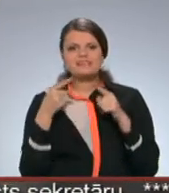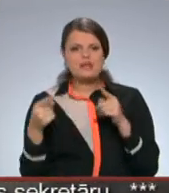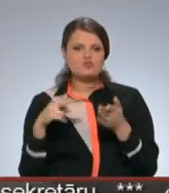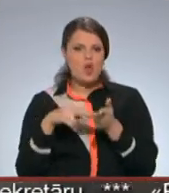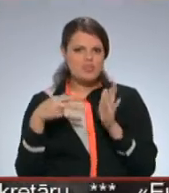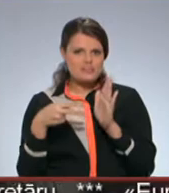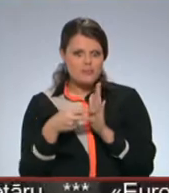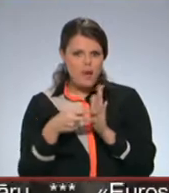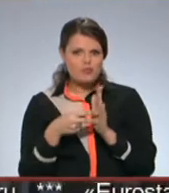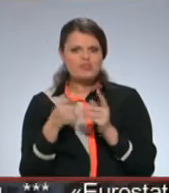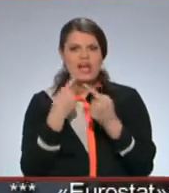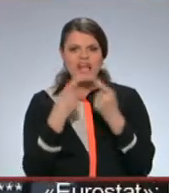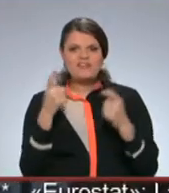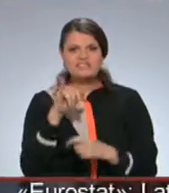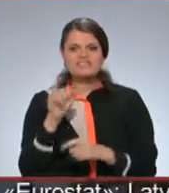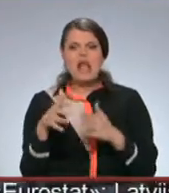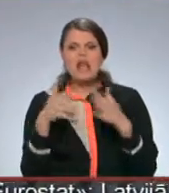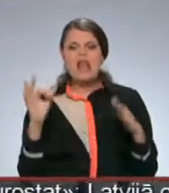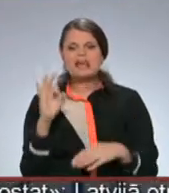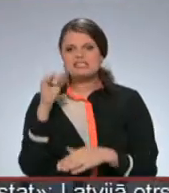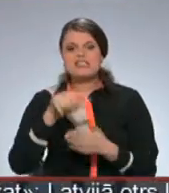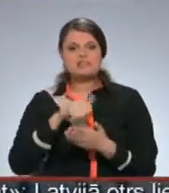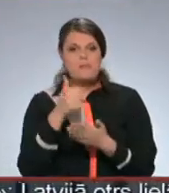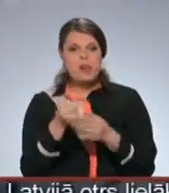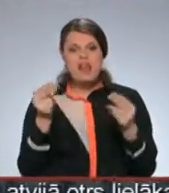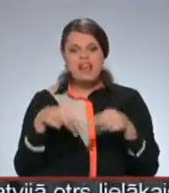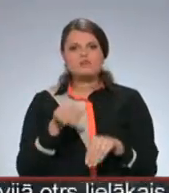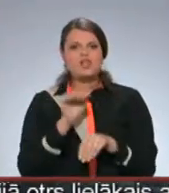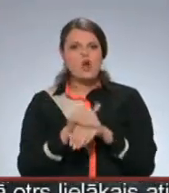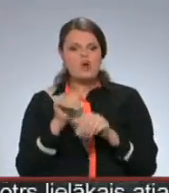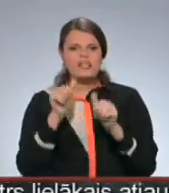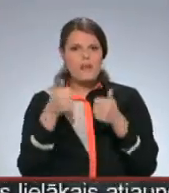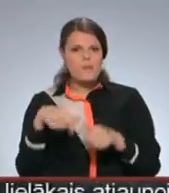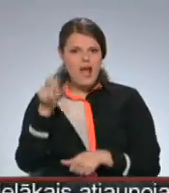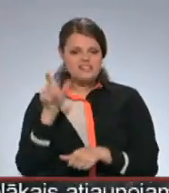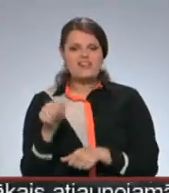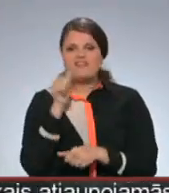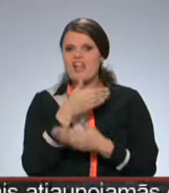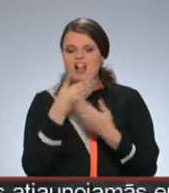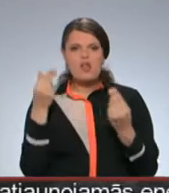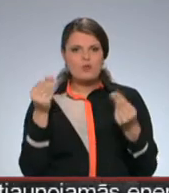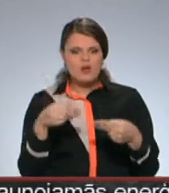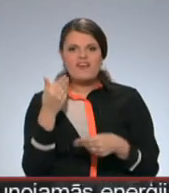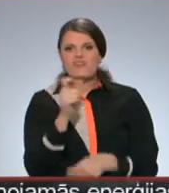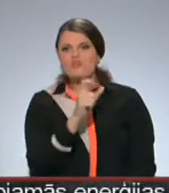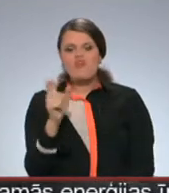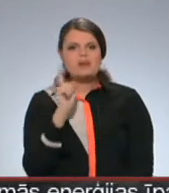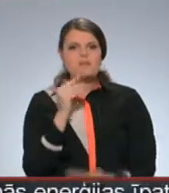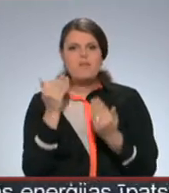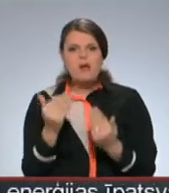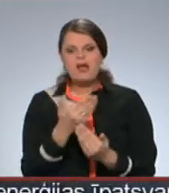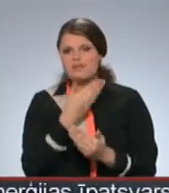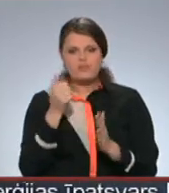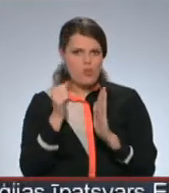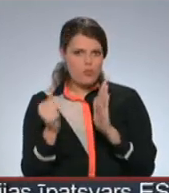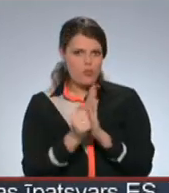plānošanas. Kā informēsijā, Lielais dzintars pārstāvju līguma ar konkrētiem māksliniekiem vēl nav noslēgta, tāpēc viņu vārdi pagaidām netiek